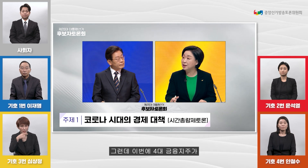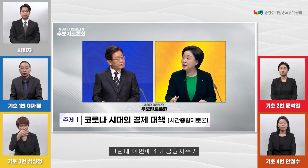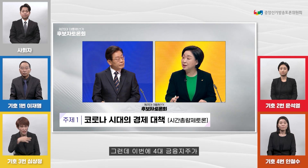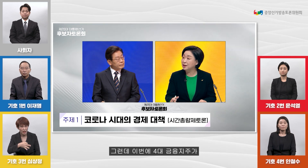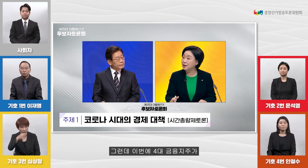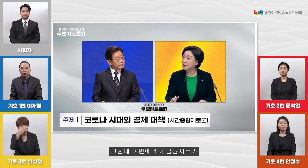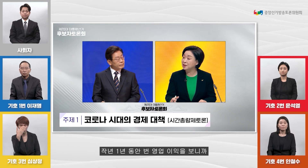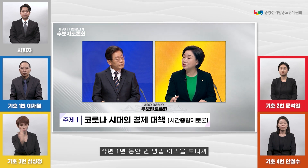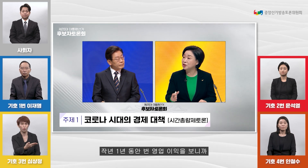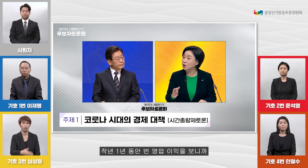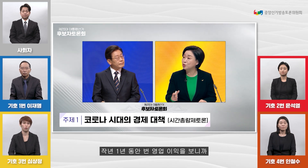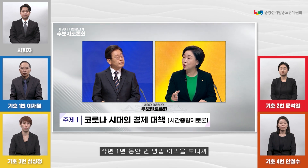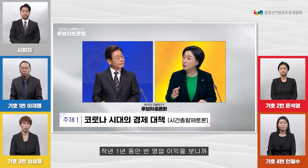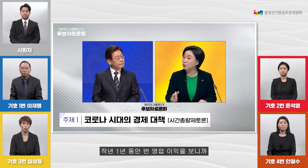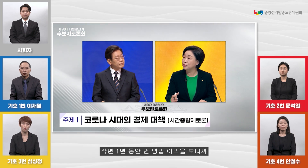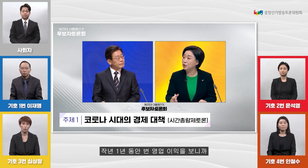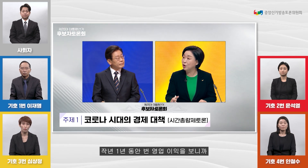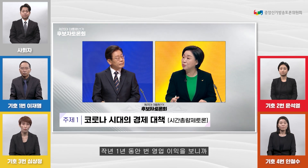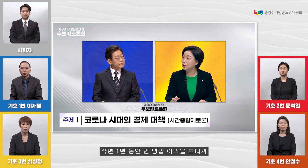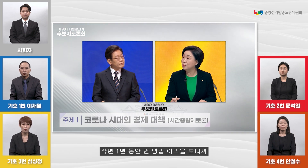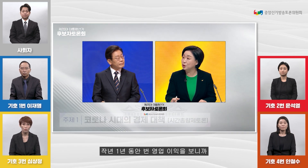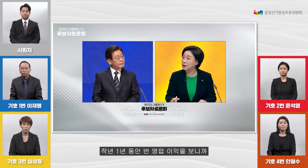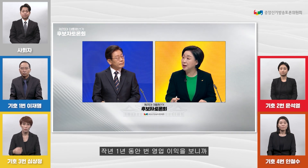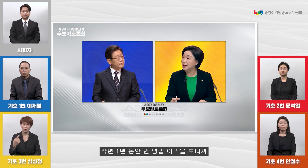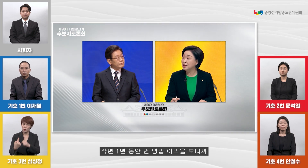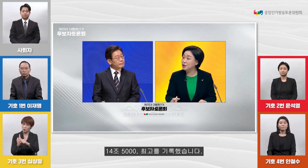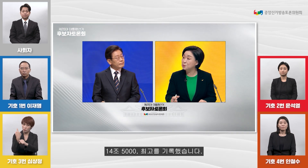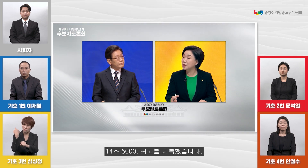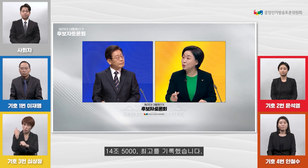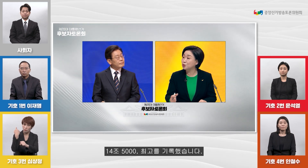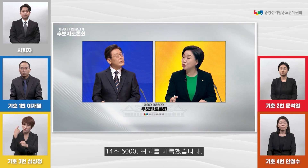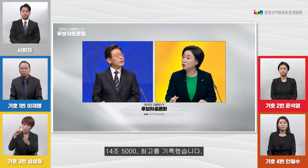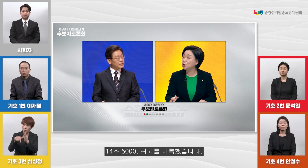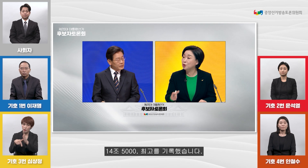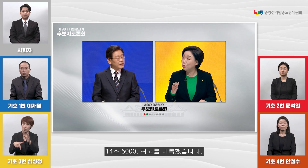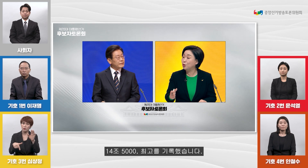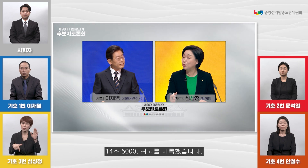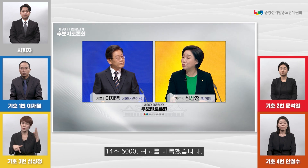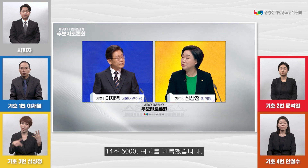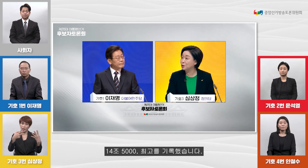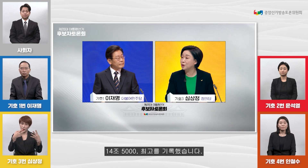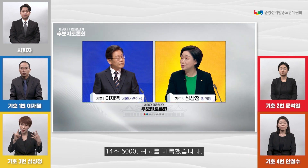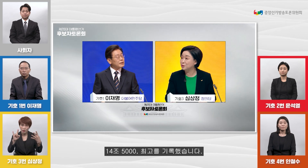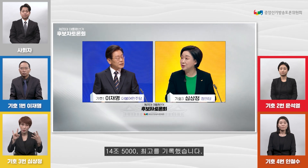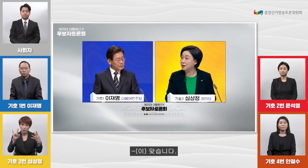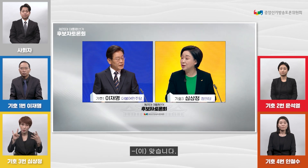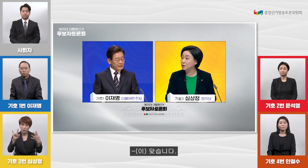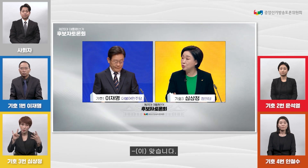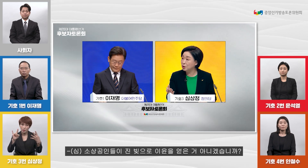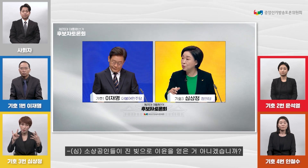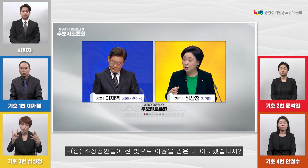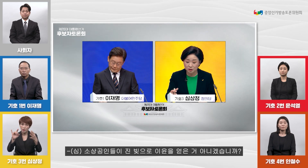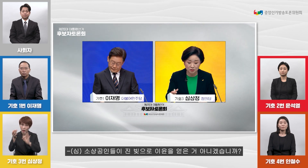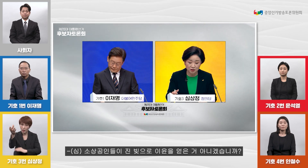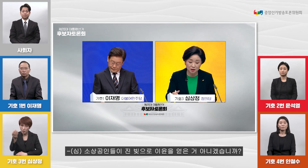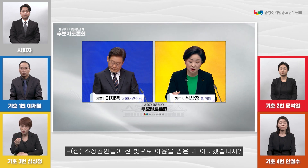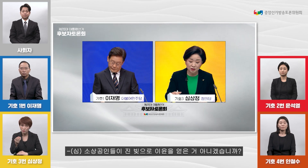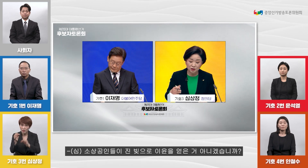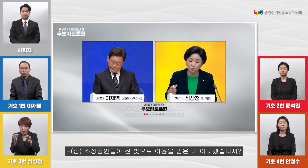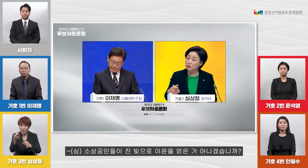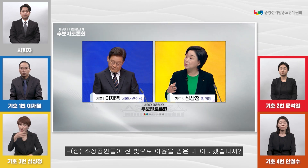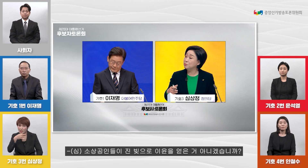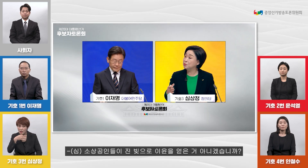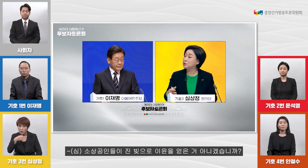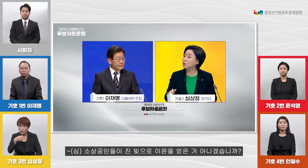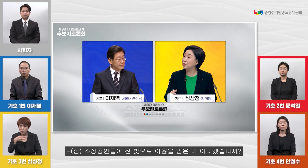금융지주가 작년 1년 동안 본 영업이익을 보니까 14조 5천 최고를 기록했습니다. 그렇습니다. 소상공인들이